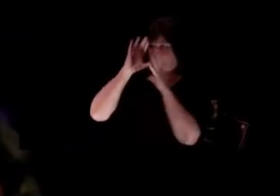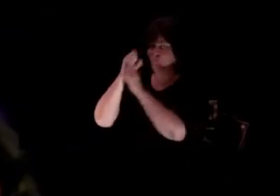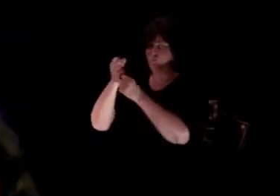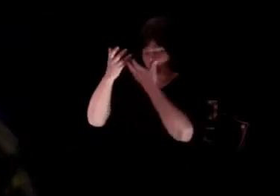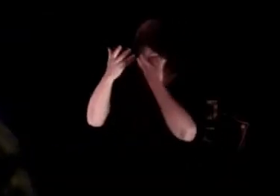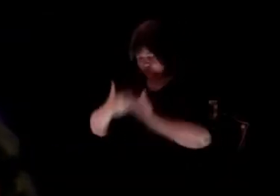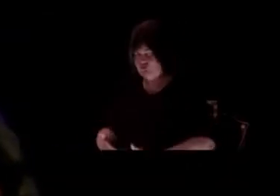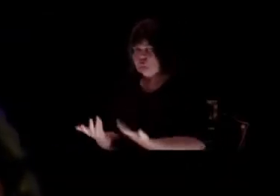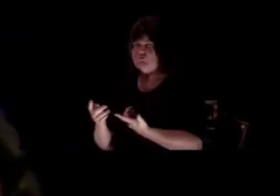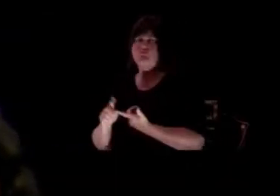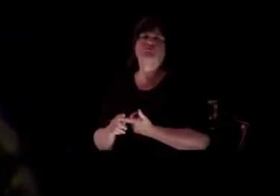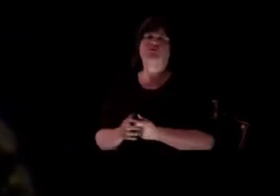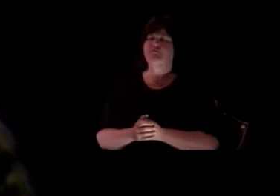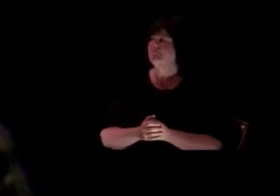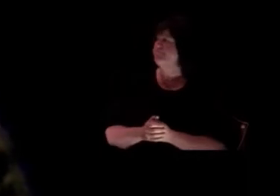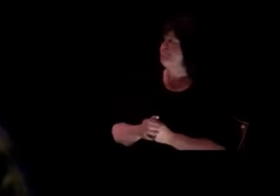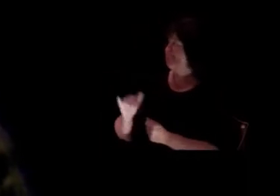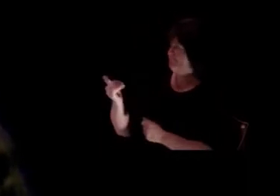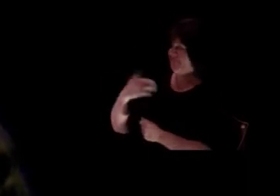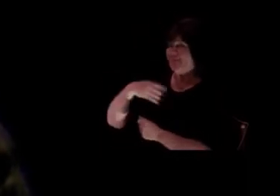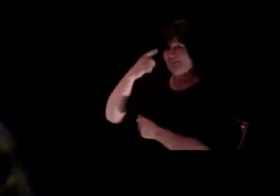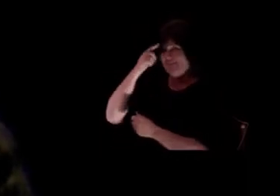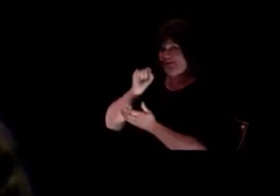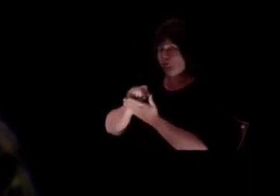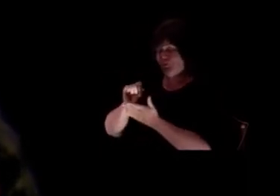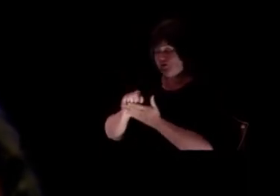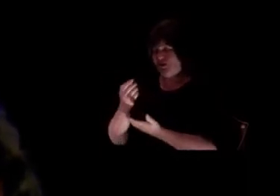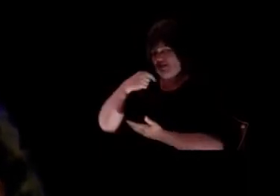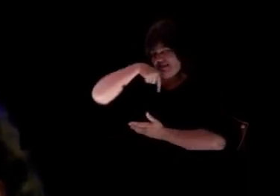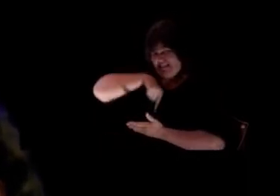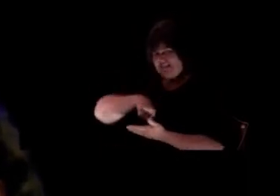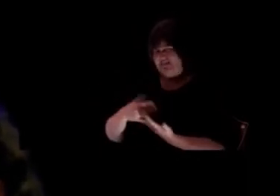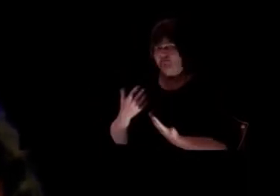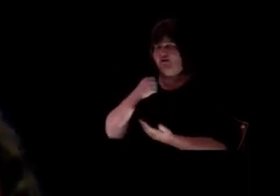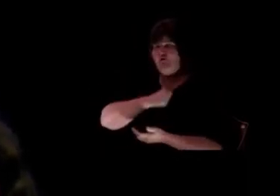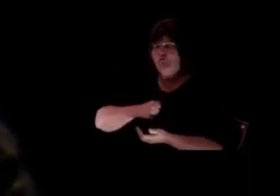Så det å tenke at det er uttrykk for det som gjør vondt inni.